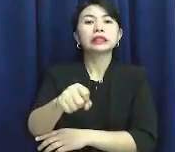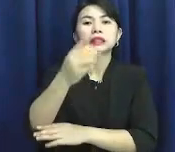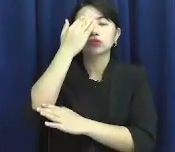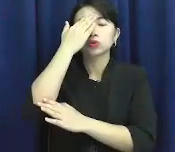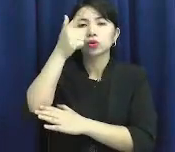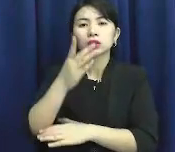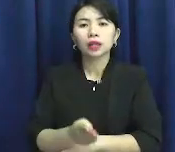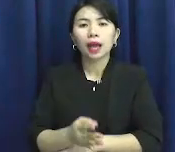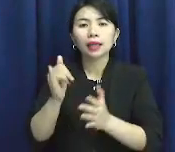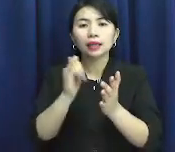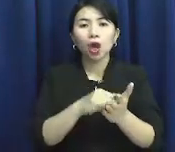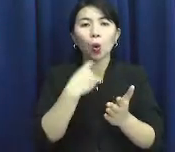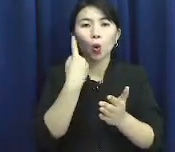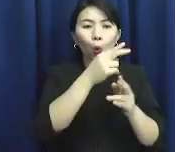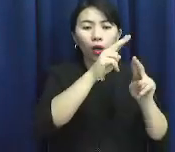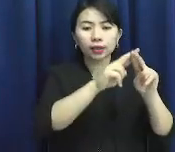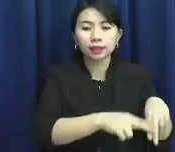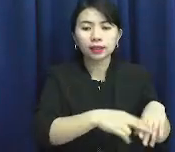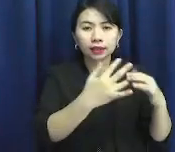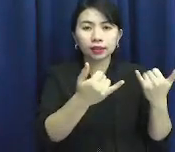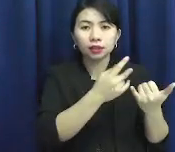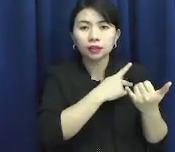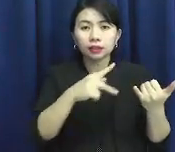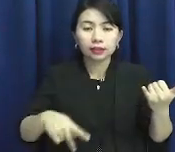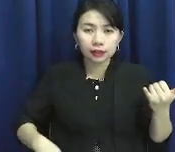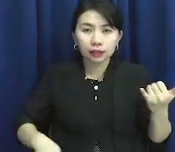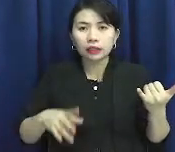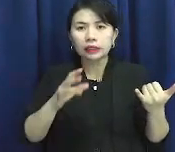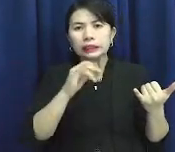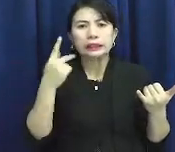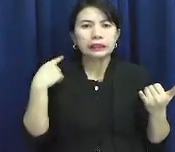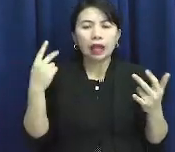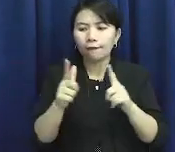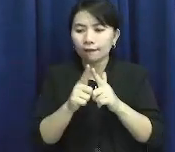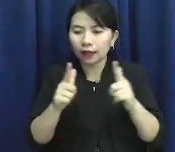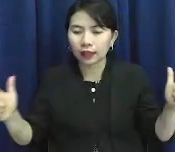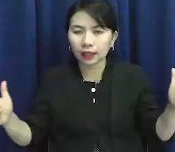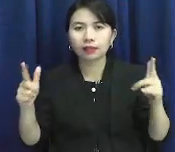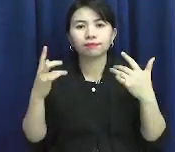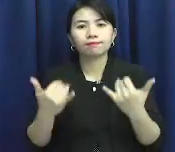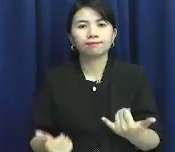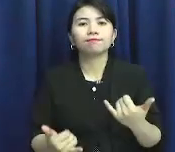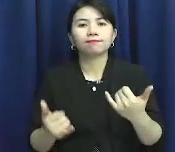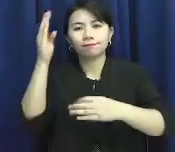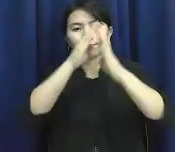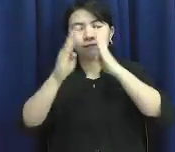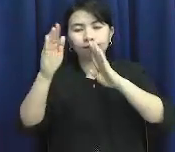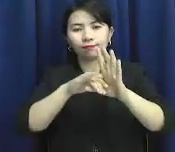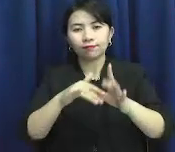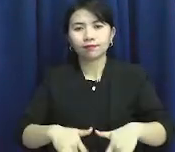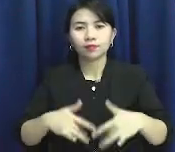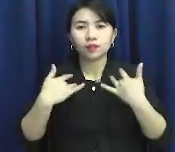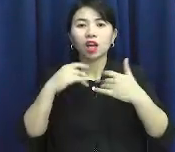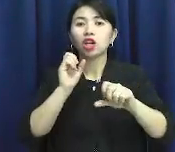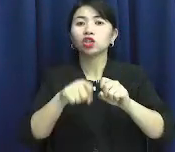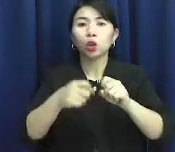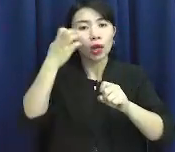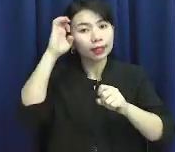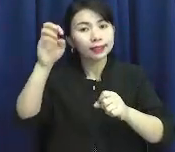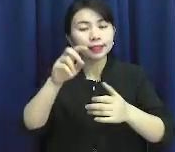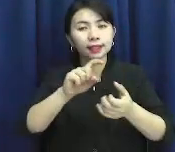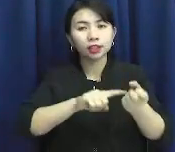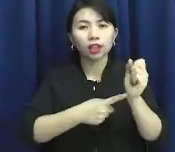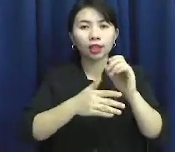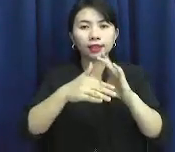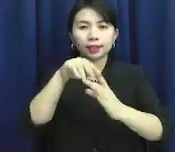may matinding kahaharapin sa buhay niya. You see? Kaya nga sinimulan niya sa verse number 2. The same thing na sinasabi ko sa inyo.